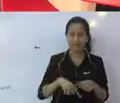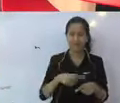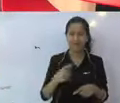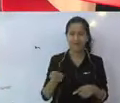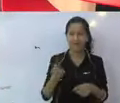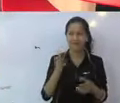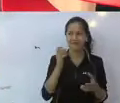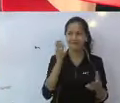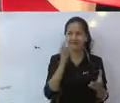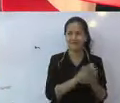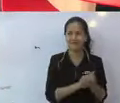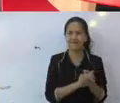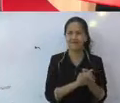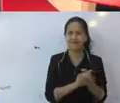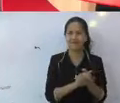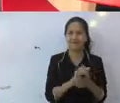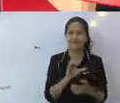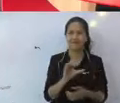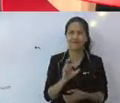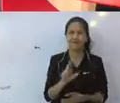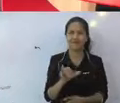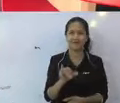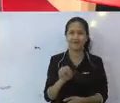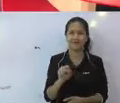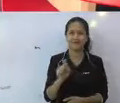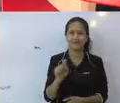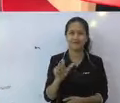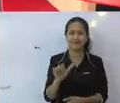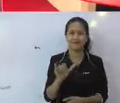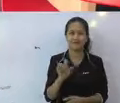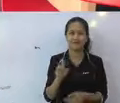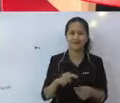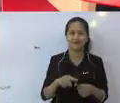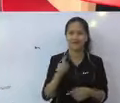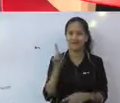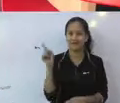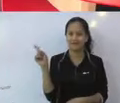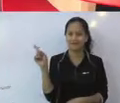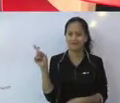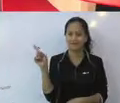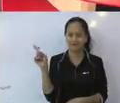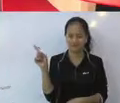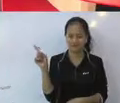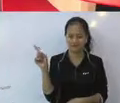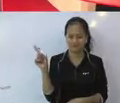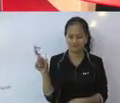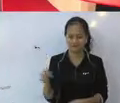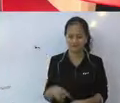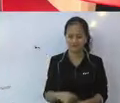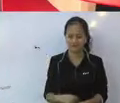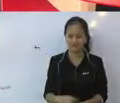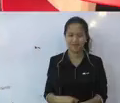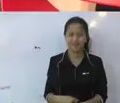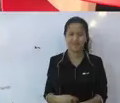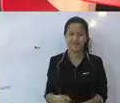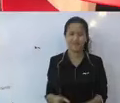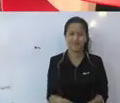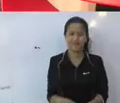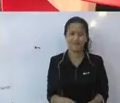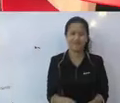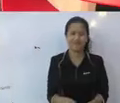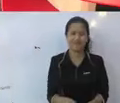kila Simeon at kay Cassidy. Shout out sa inyong dalawa. Yung to all my girls.